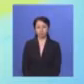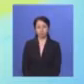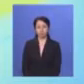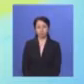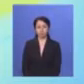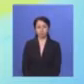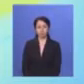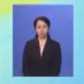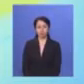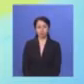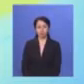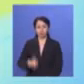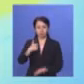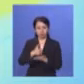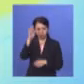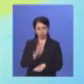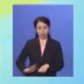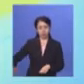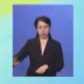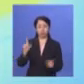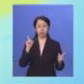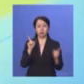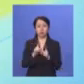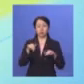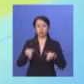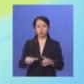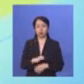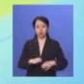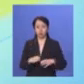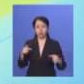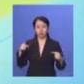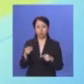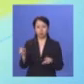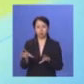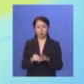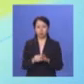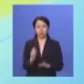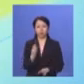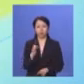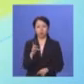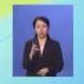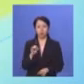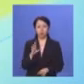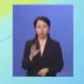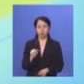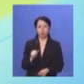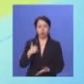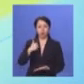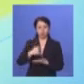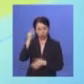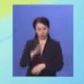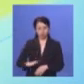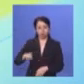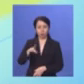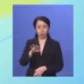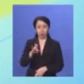Теперь обо всем по порядку. Глава государства принял председателя агентства по противодействию коррупции Алика Шпекбаева. Президент